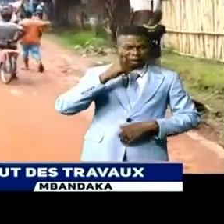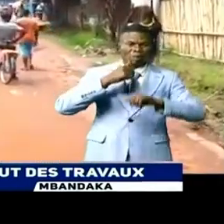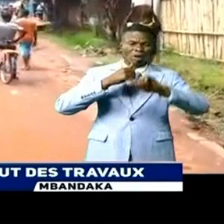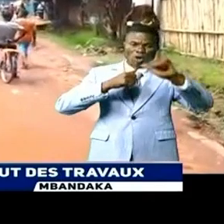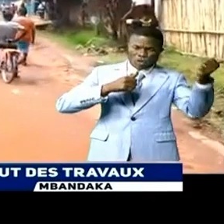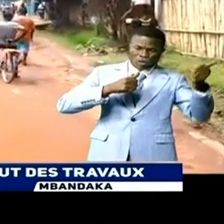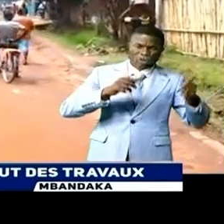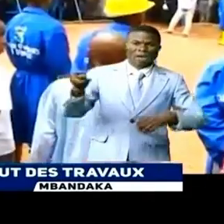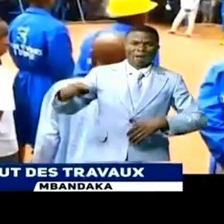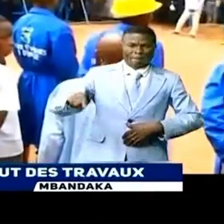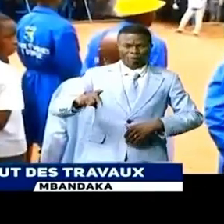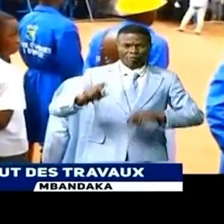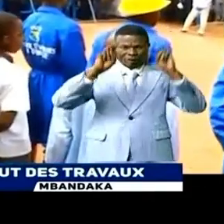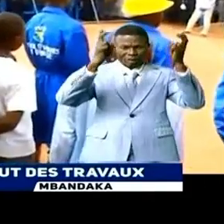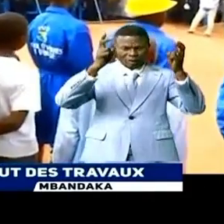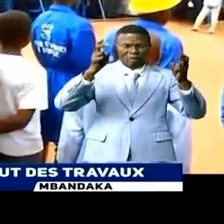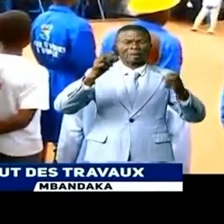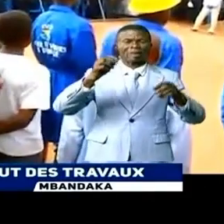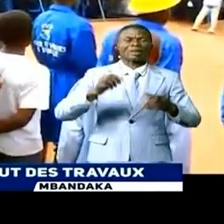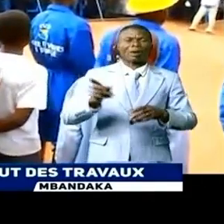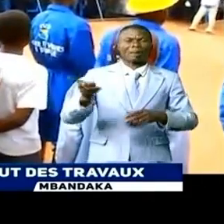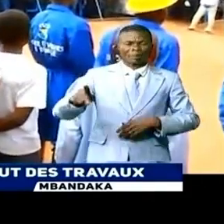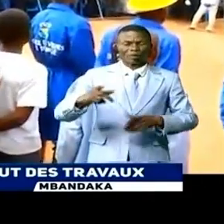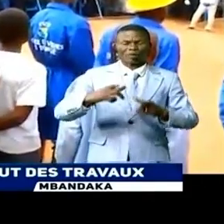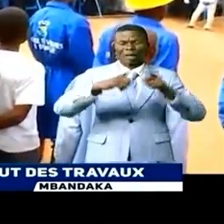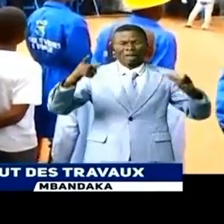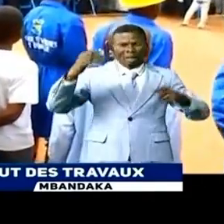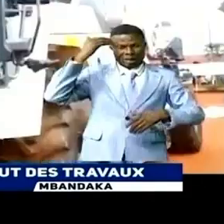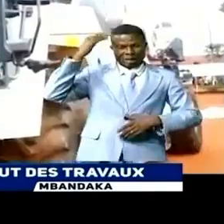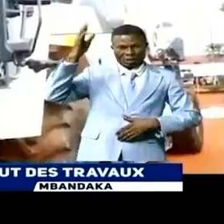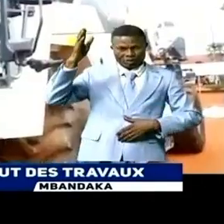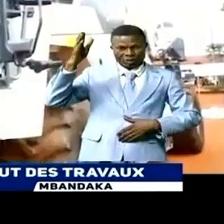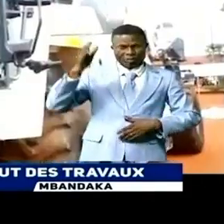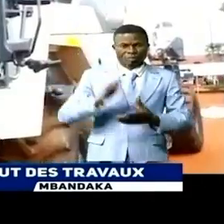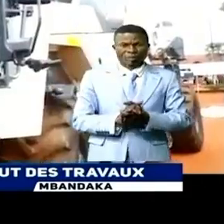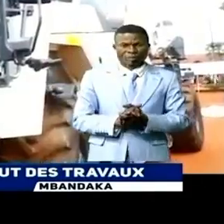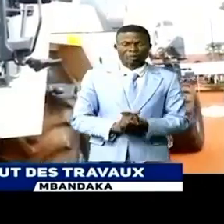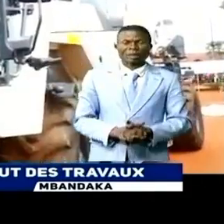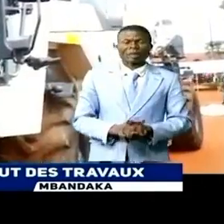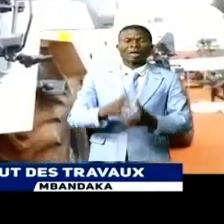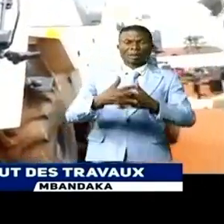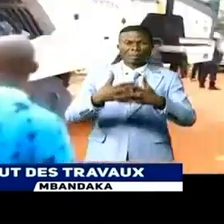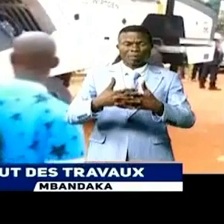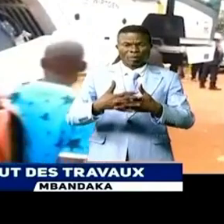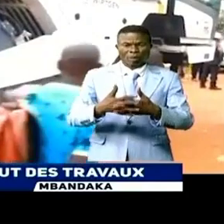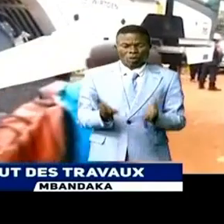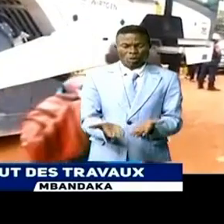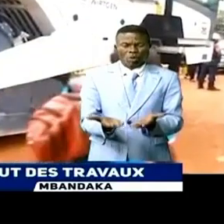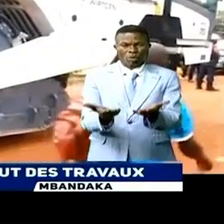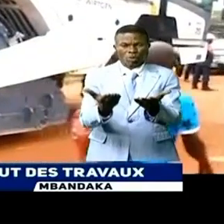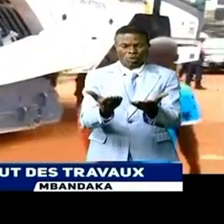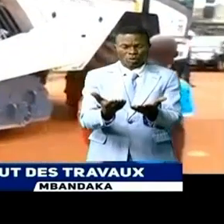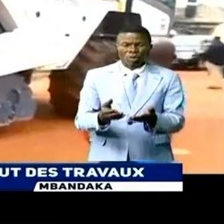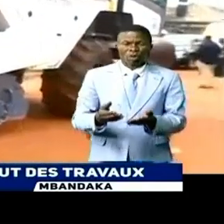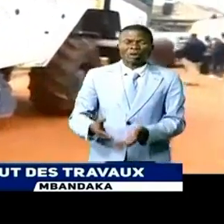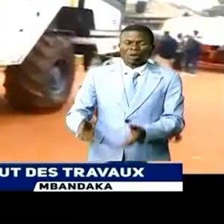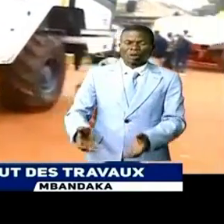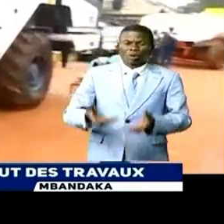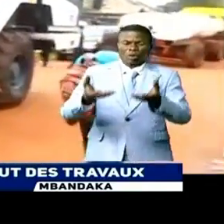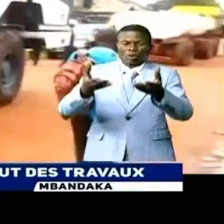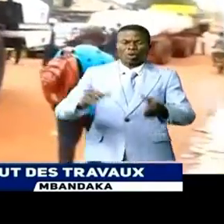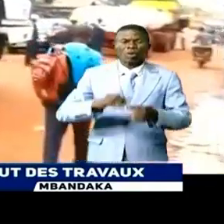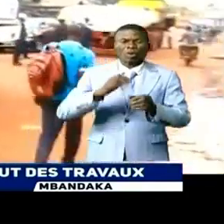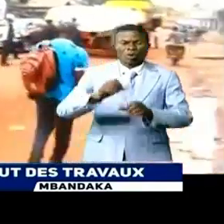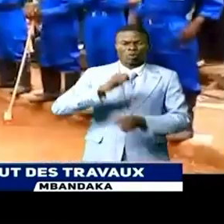tour des autres villes et chevrier des gongs équateur une vie mixr compacteurs niveleuse charger buildother